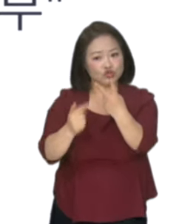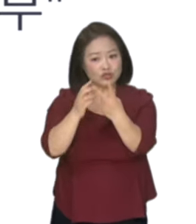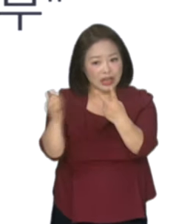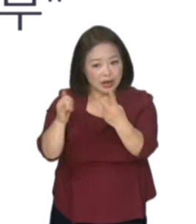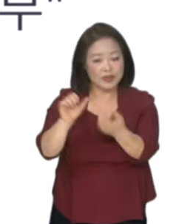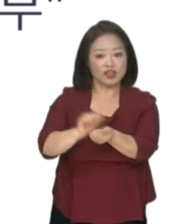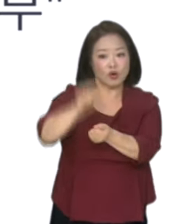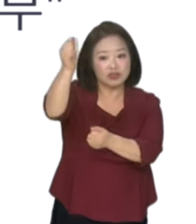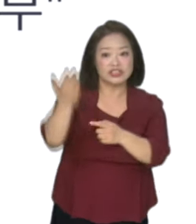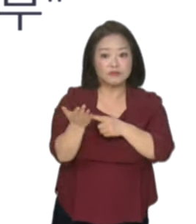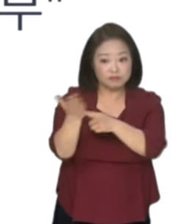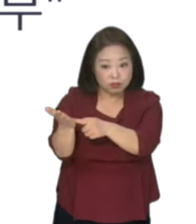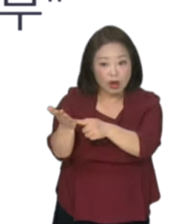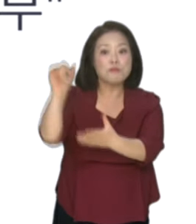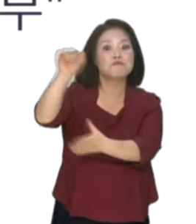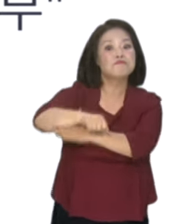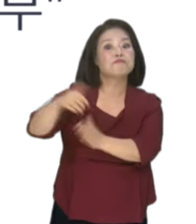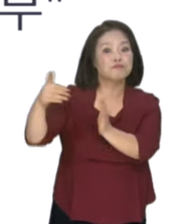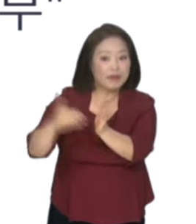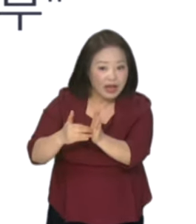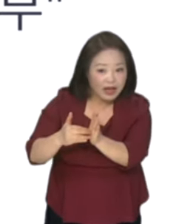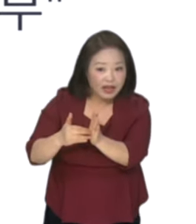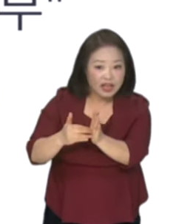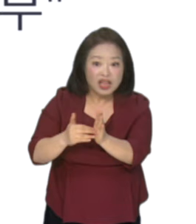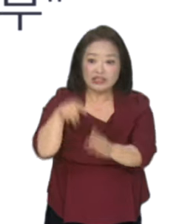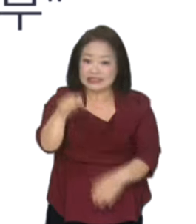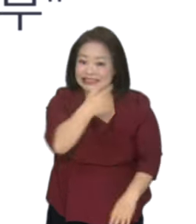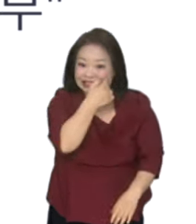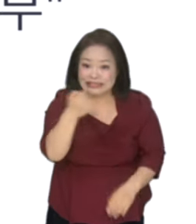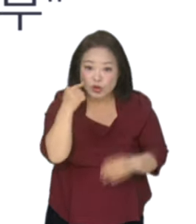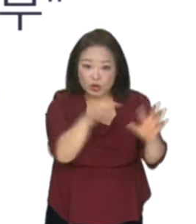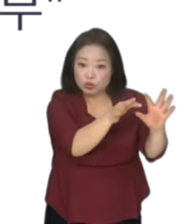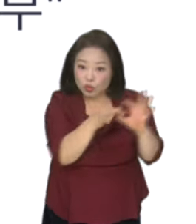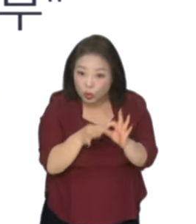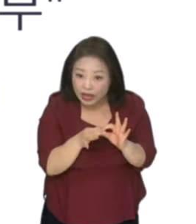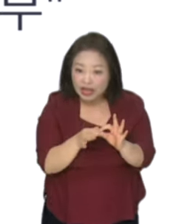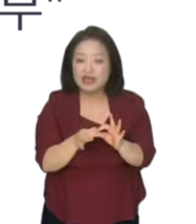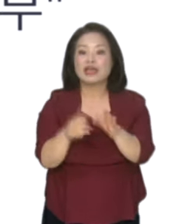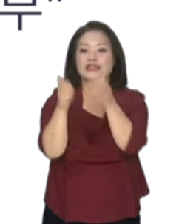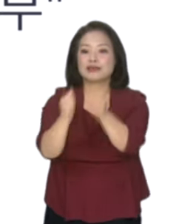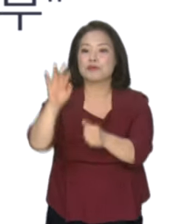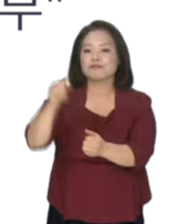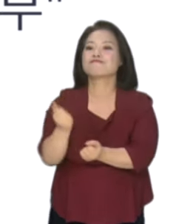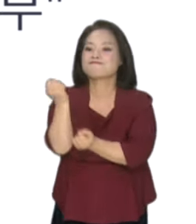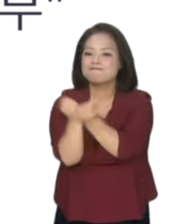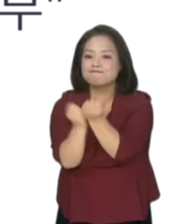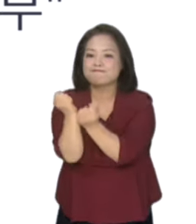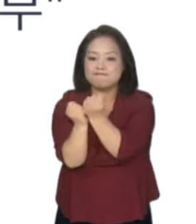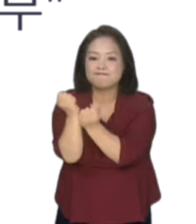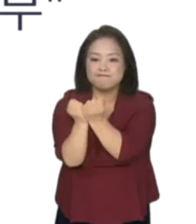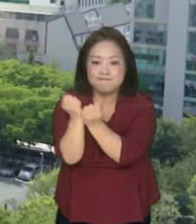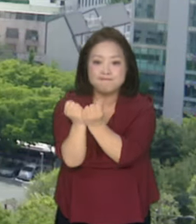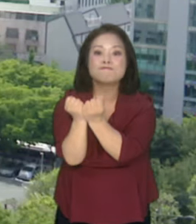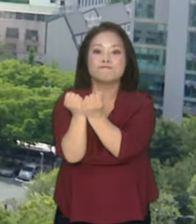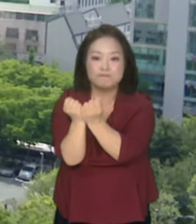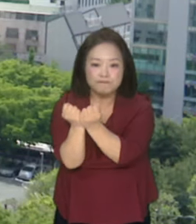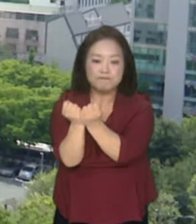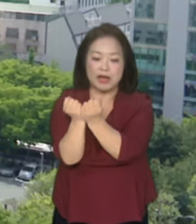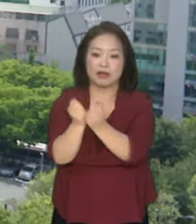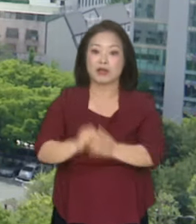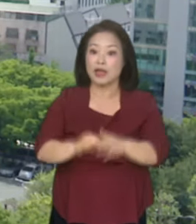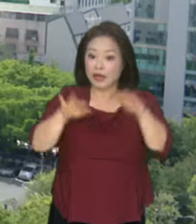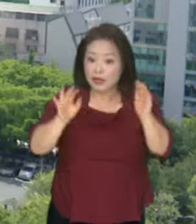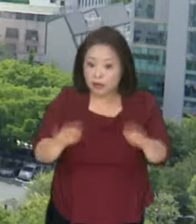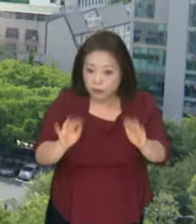영장 청구 모두 발부됐다며 이는 증거를 통해 재판부에 설명한 결과라고 강조했습니다.